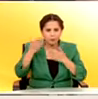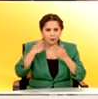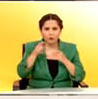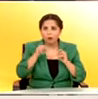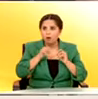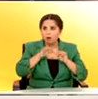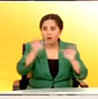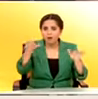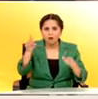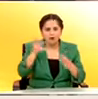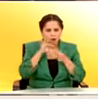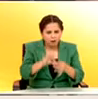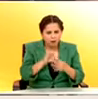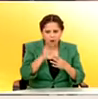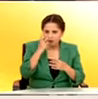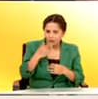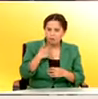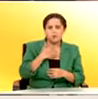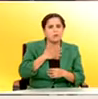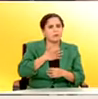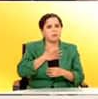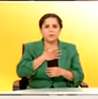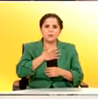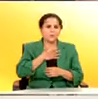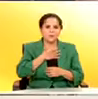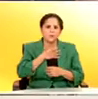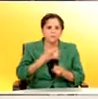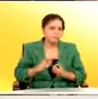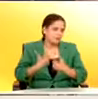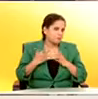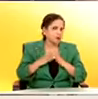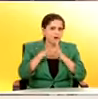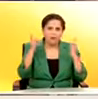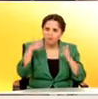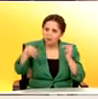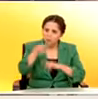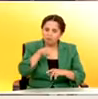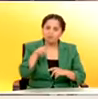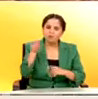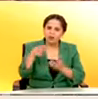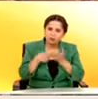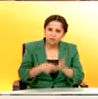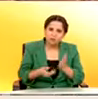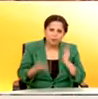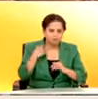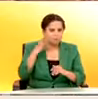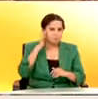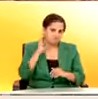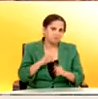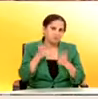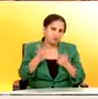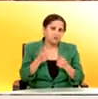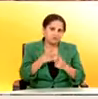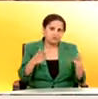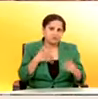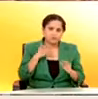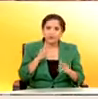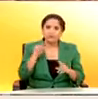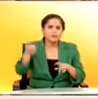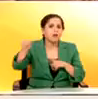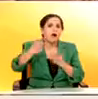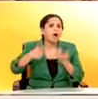का गहरा जुड़ाव देखकर मन भाव विभोर हो उठता है। यह सुनकर बहुत अच्छा लगता है कि